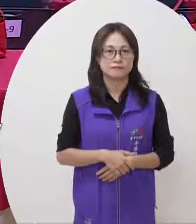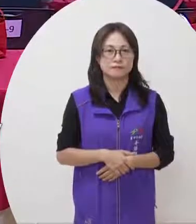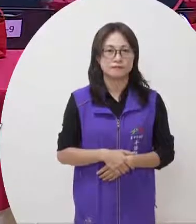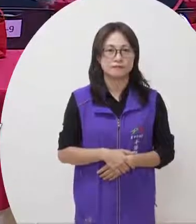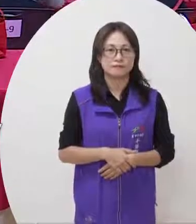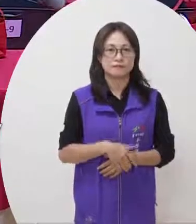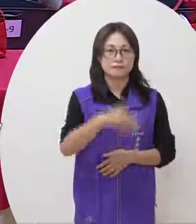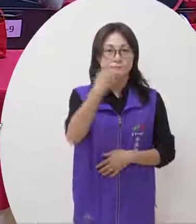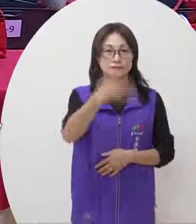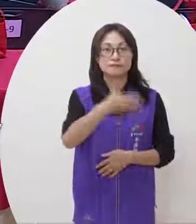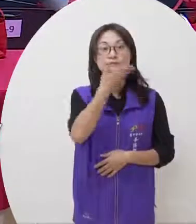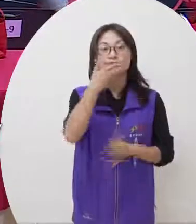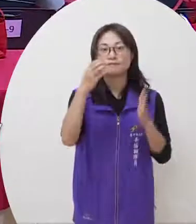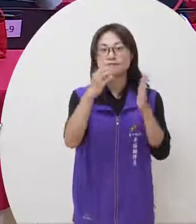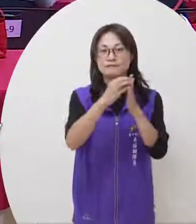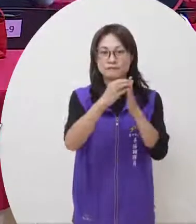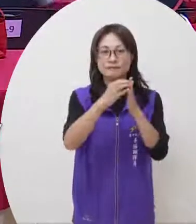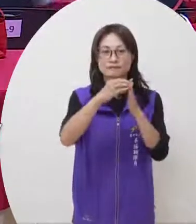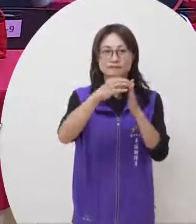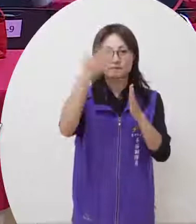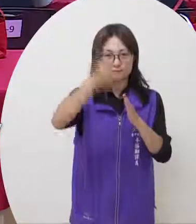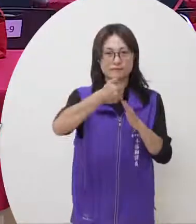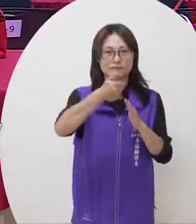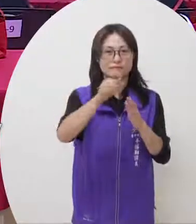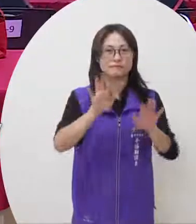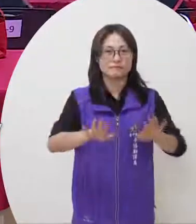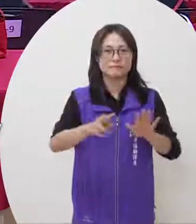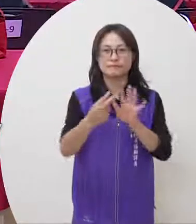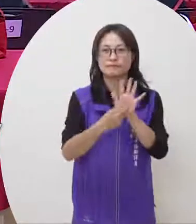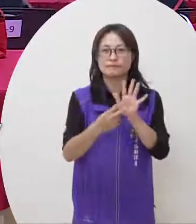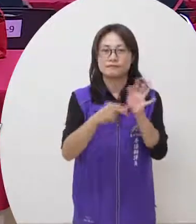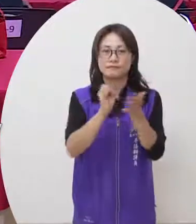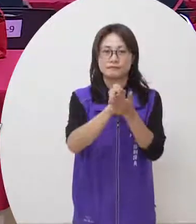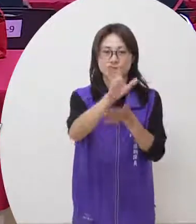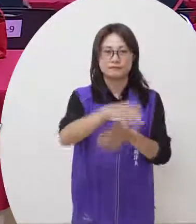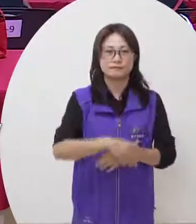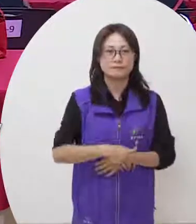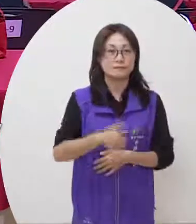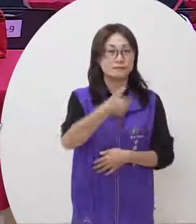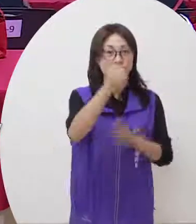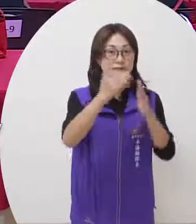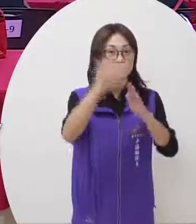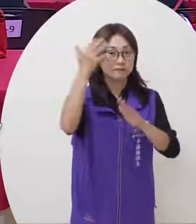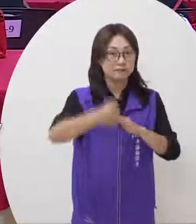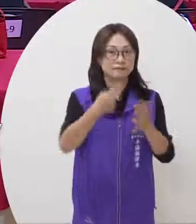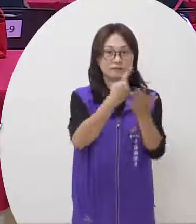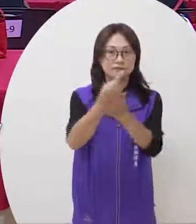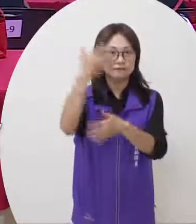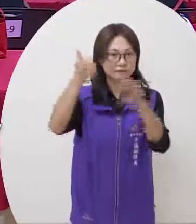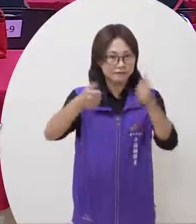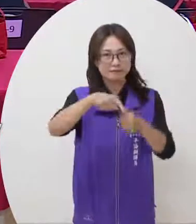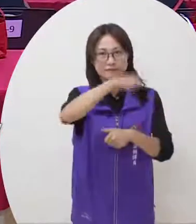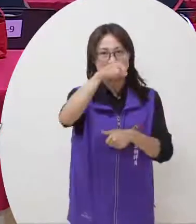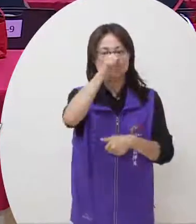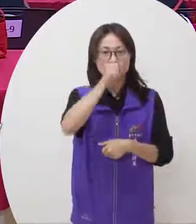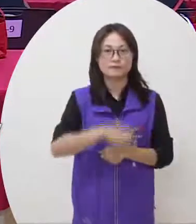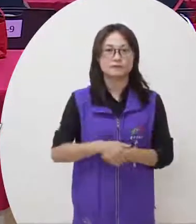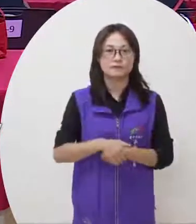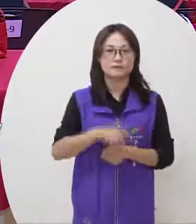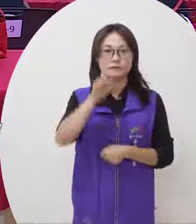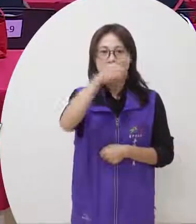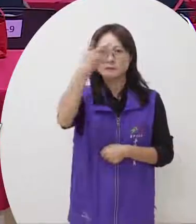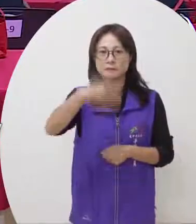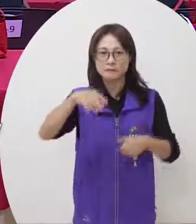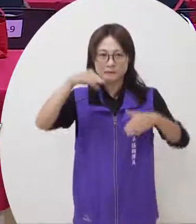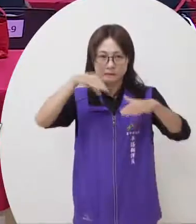来水利局哈，范局长。 好，谢谢市长哦，各位里长大家好，那污水下水道很